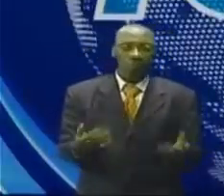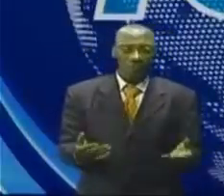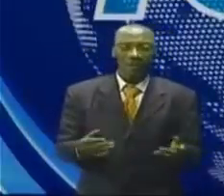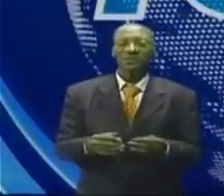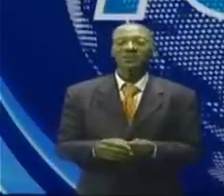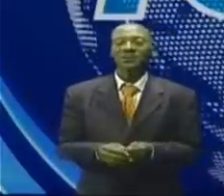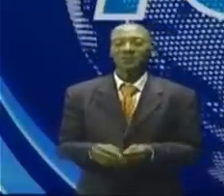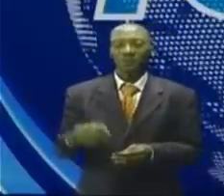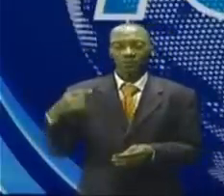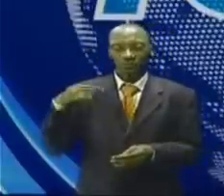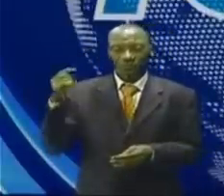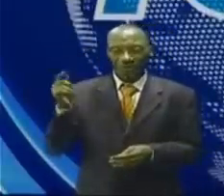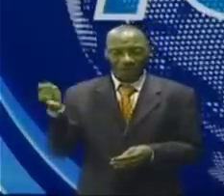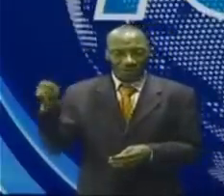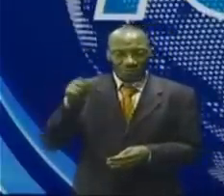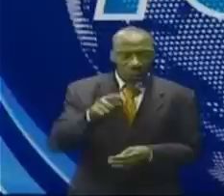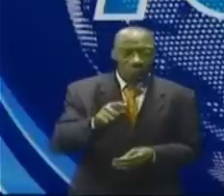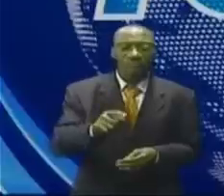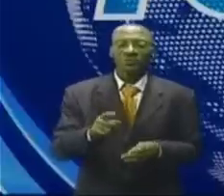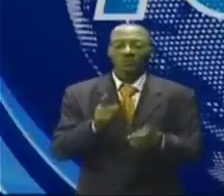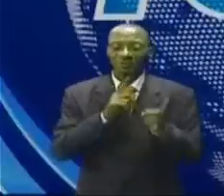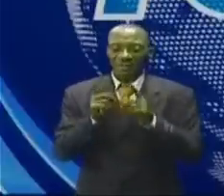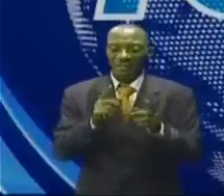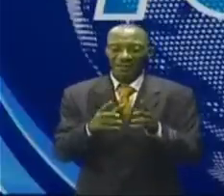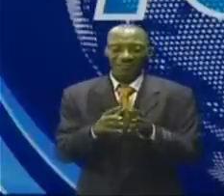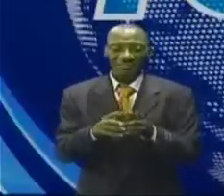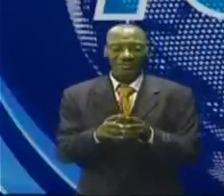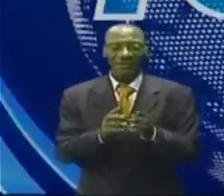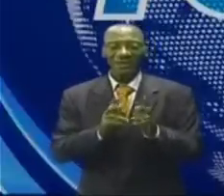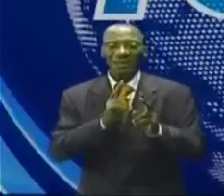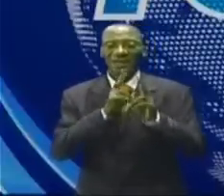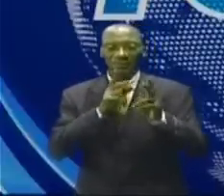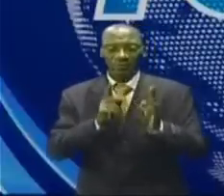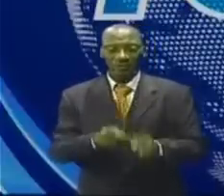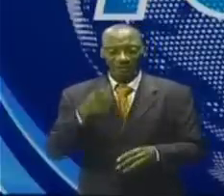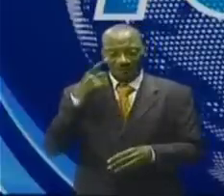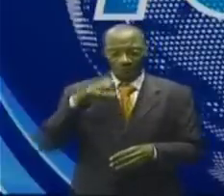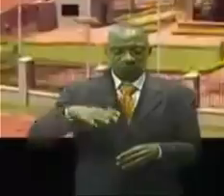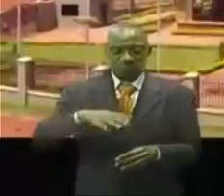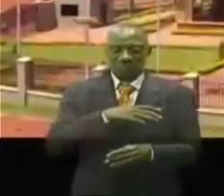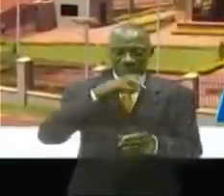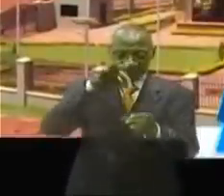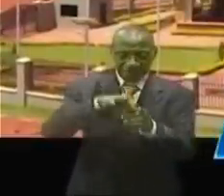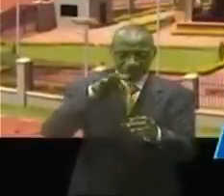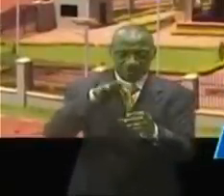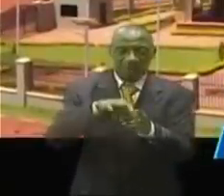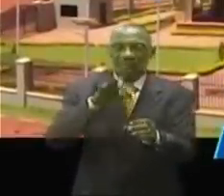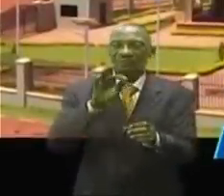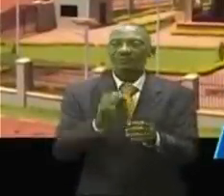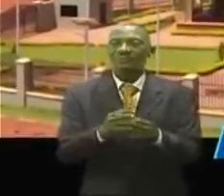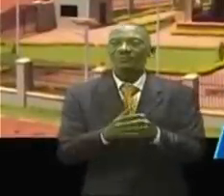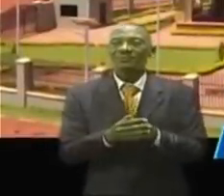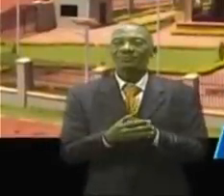audience accordée à la rapporteure de la centrale électorale, Patricia Ntiamou, et la Damas Essouli.